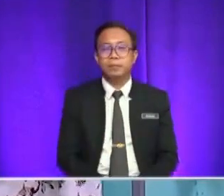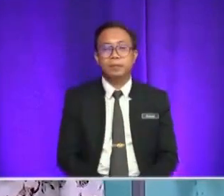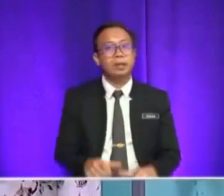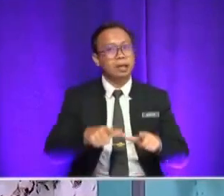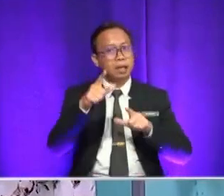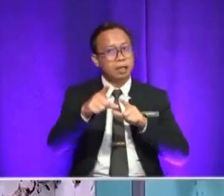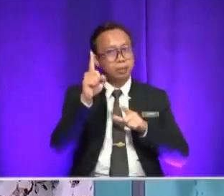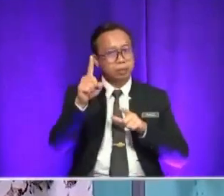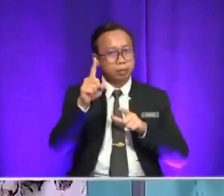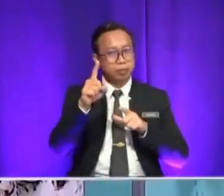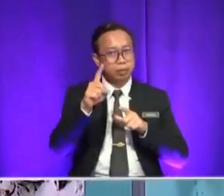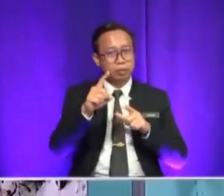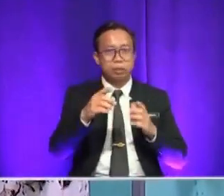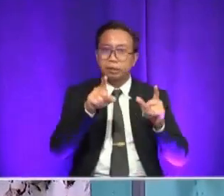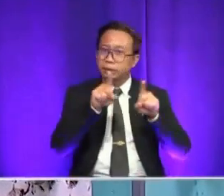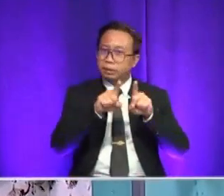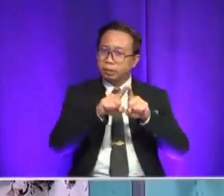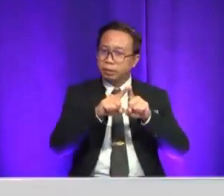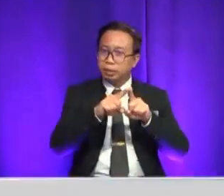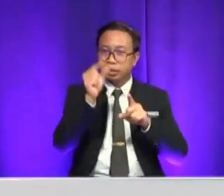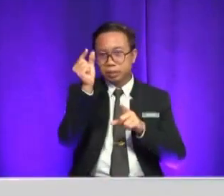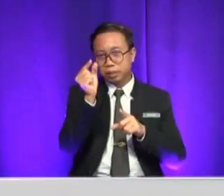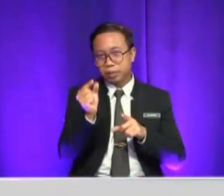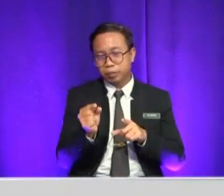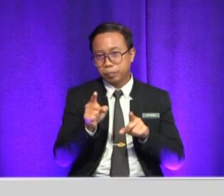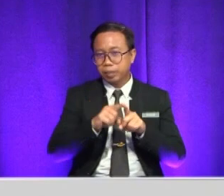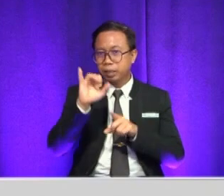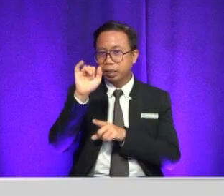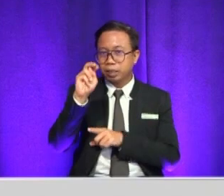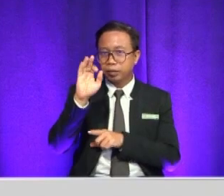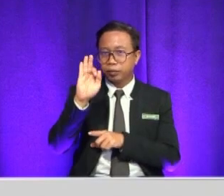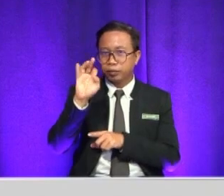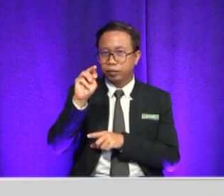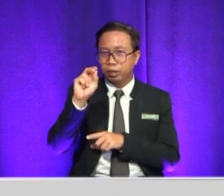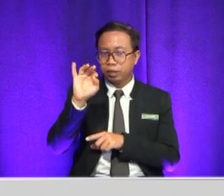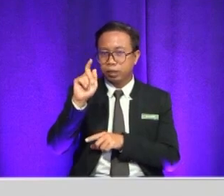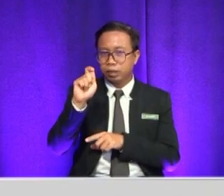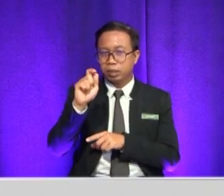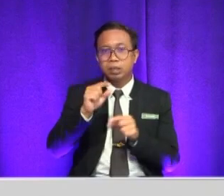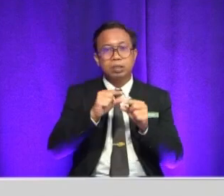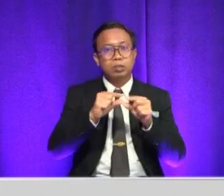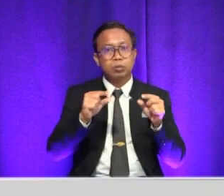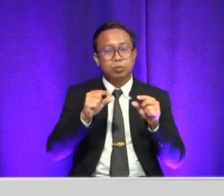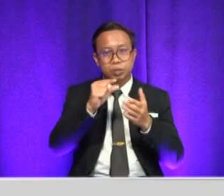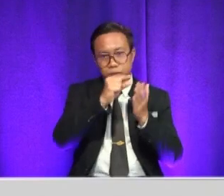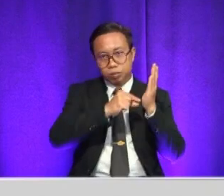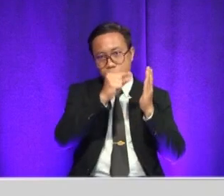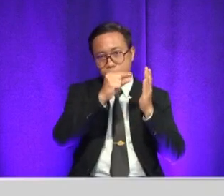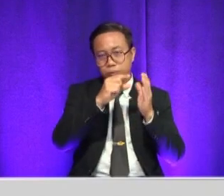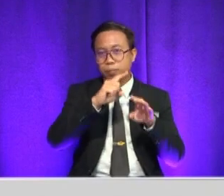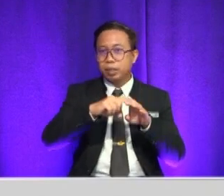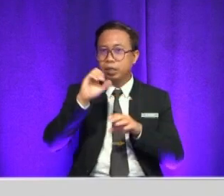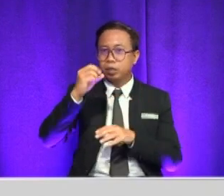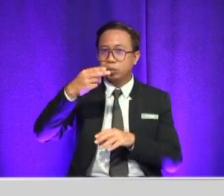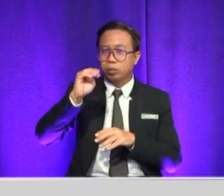yang pertama laraskan jarum penunjuk pada kedudukan infinity. Yang kedua, laraskan suis pilihan pada kedudukan ohm. Okey.